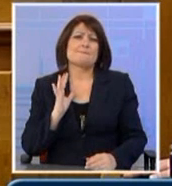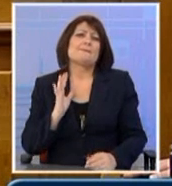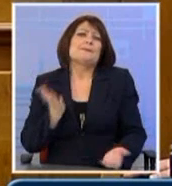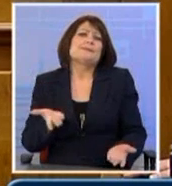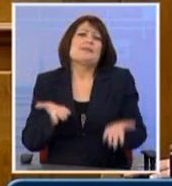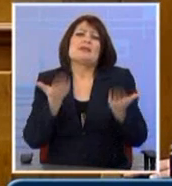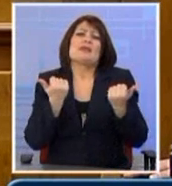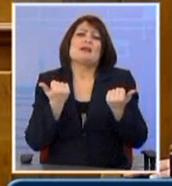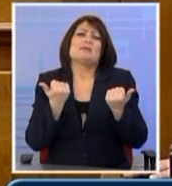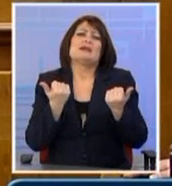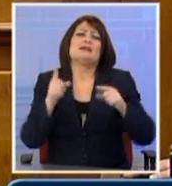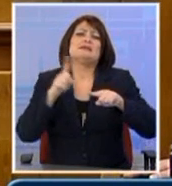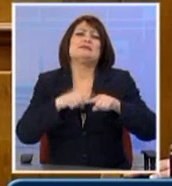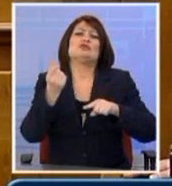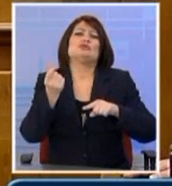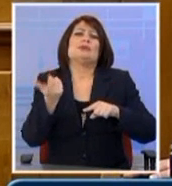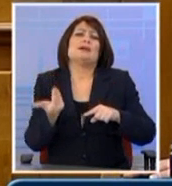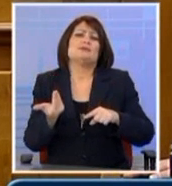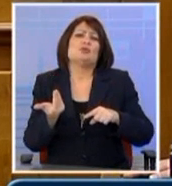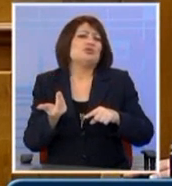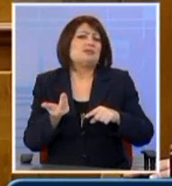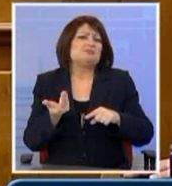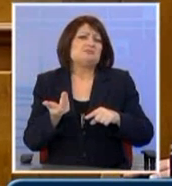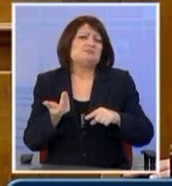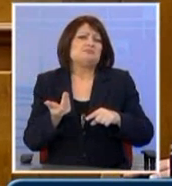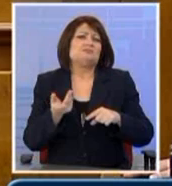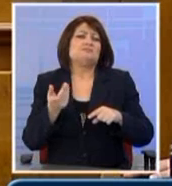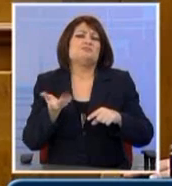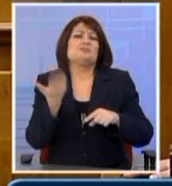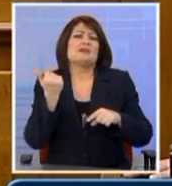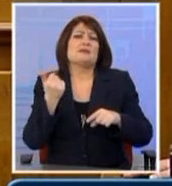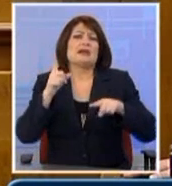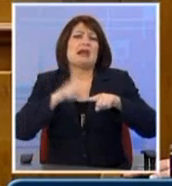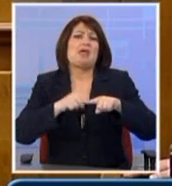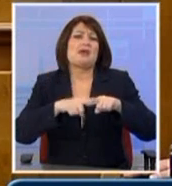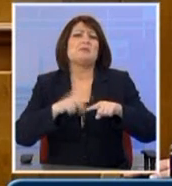δεν θα υπήρχε ελληνική οικονομία, δεν θα υπήρχε συγκροτημένη χώρα.